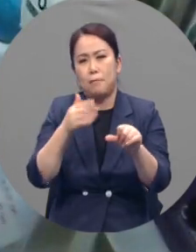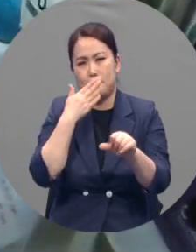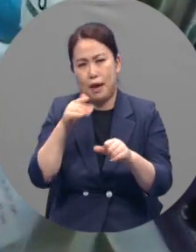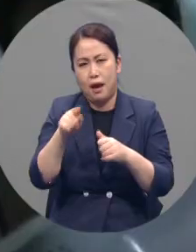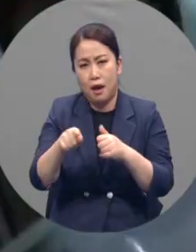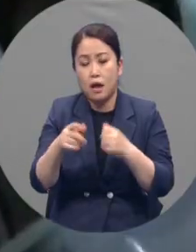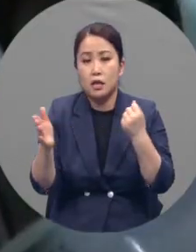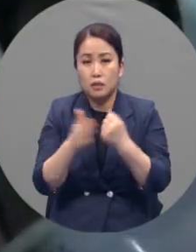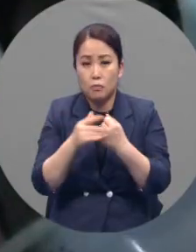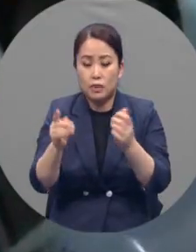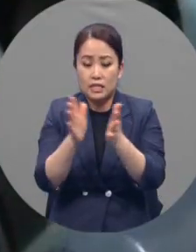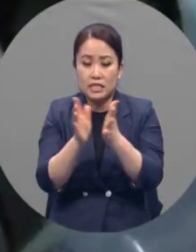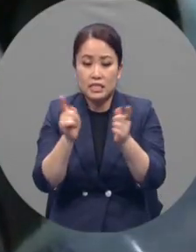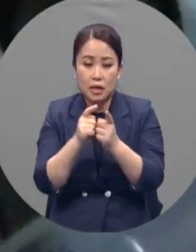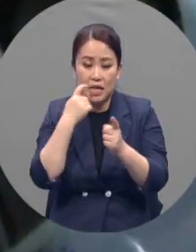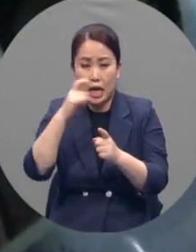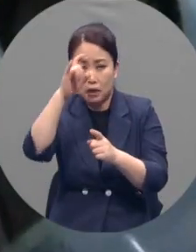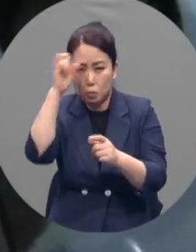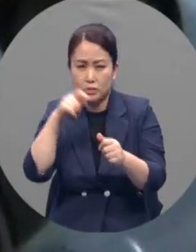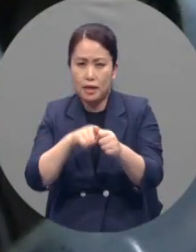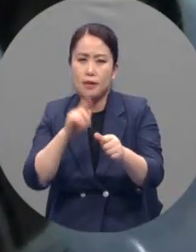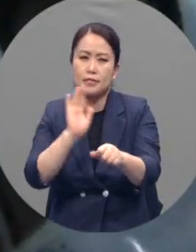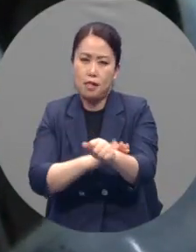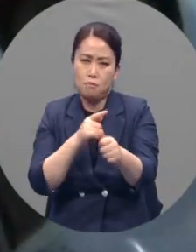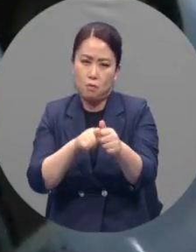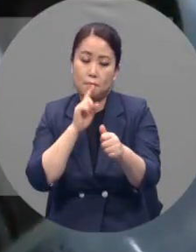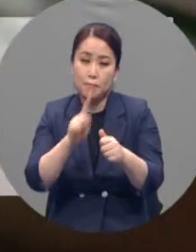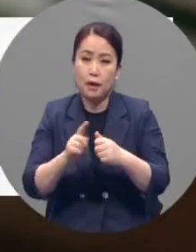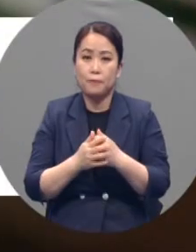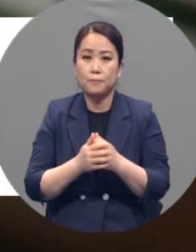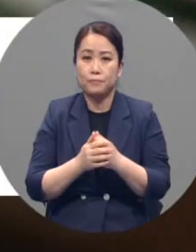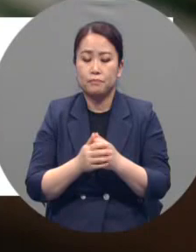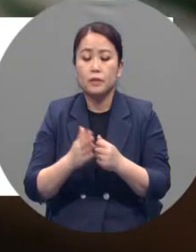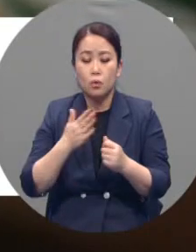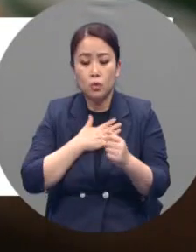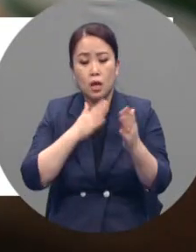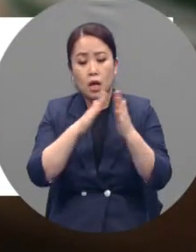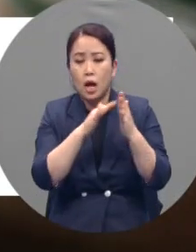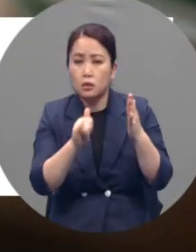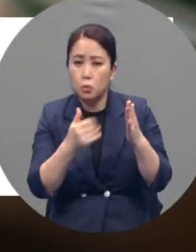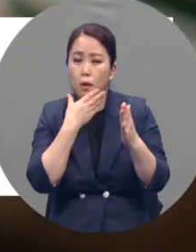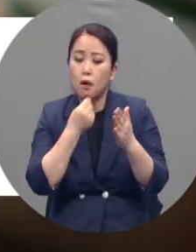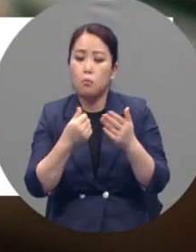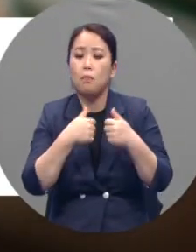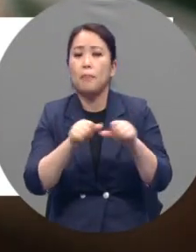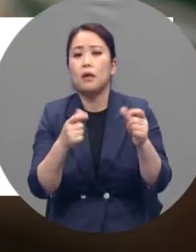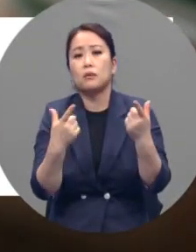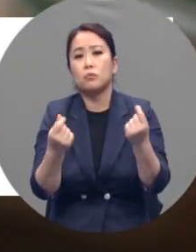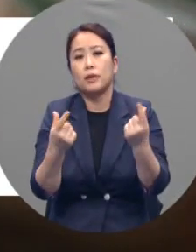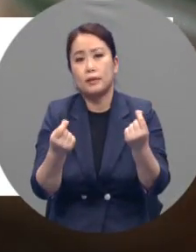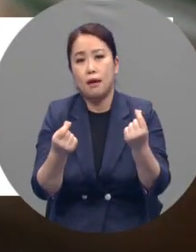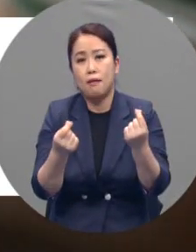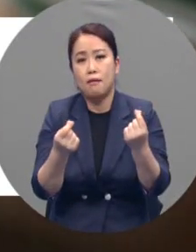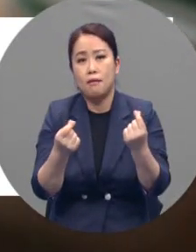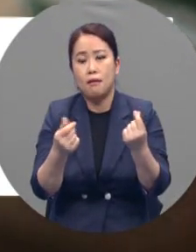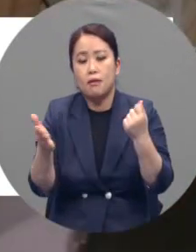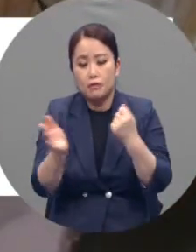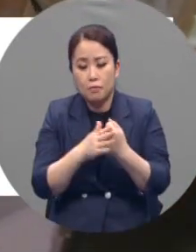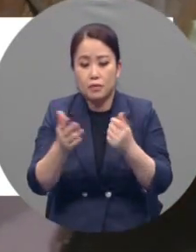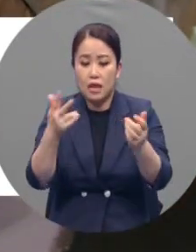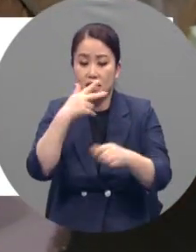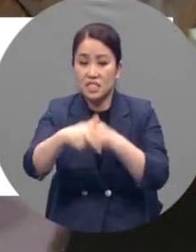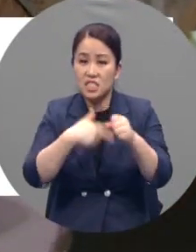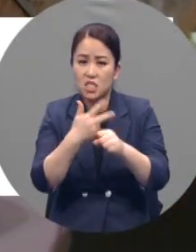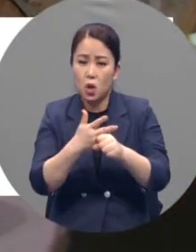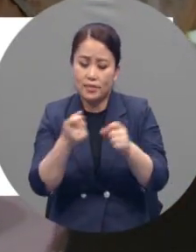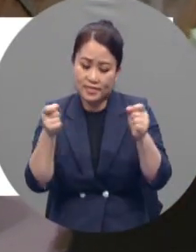직접적인 가해자로 지목하고 있다는 것입니다. 일단 우리 가족이 일단 행복을 파괴했다. 어떤 그런 개념을 봤을 때는 너무 짧은 기간이